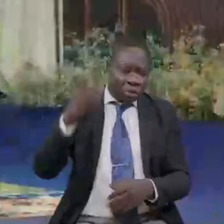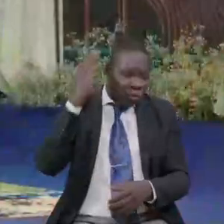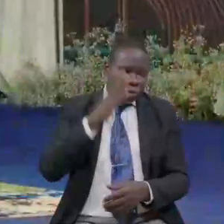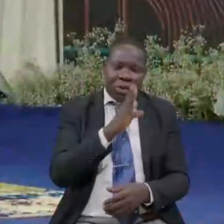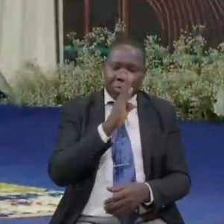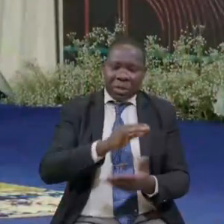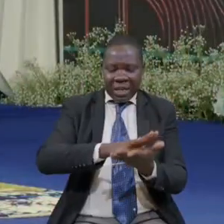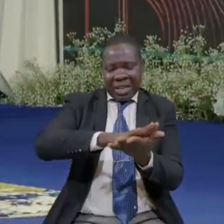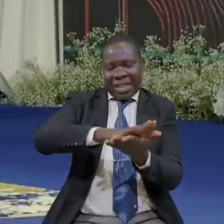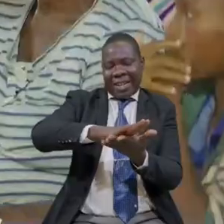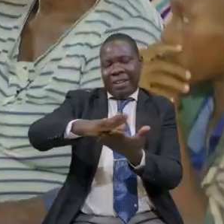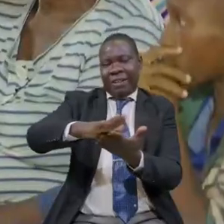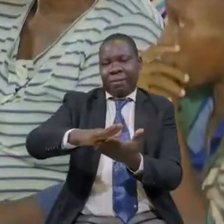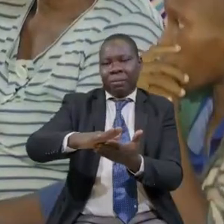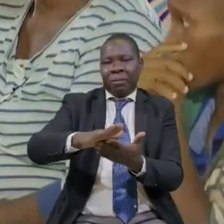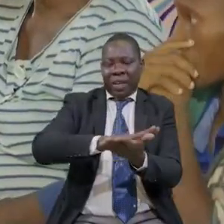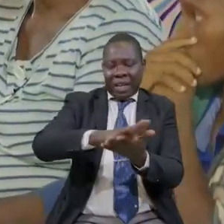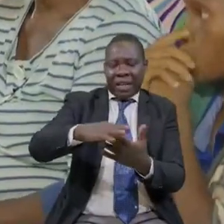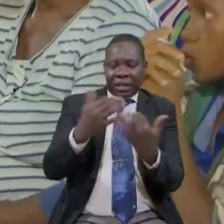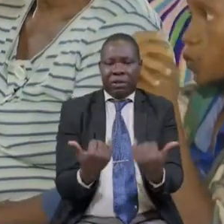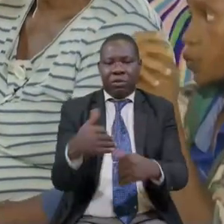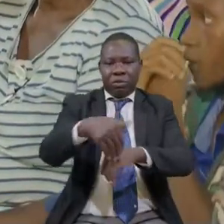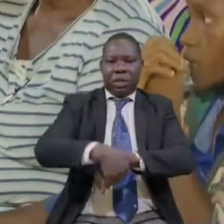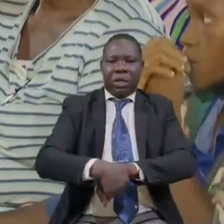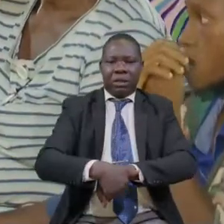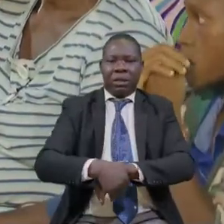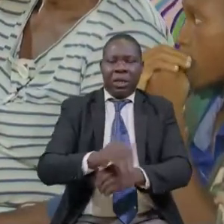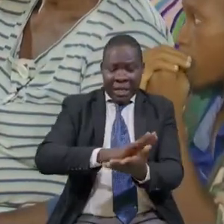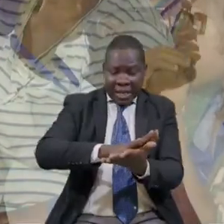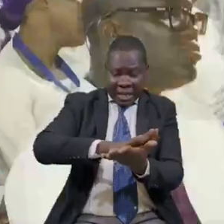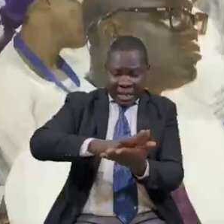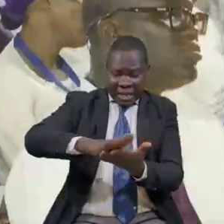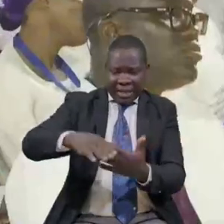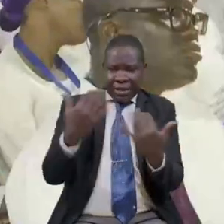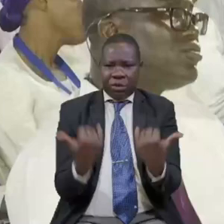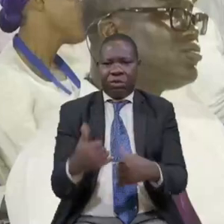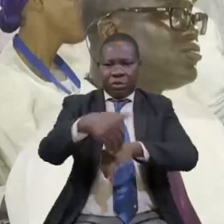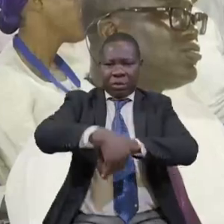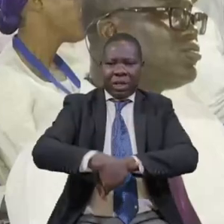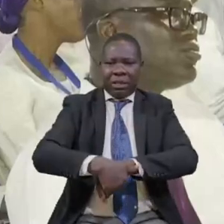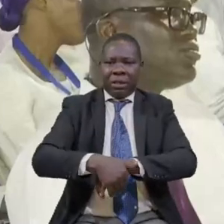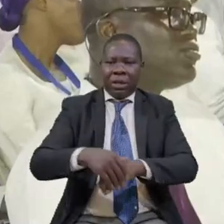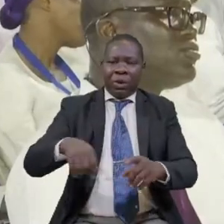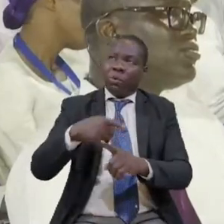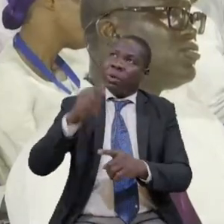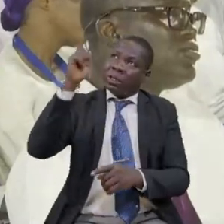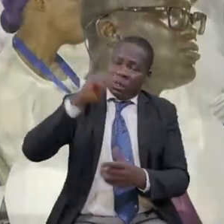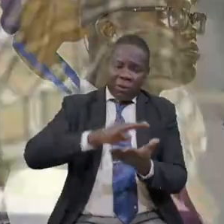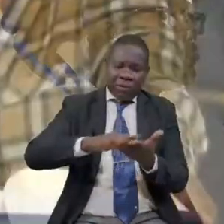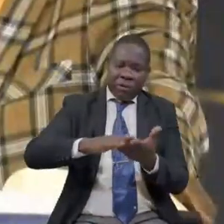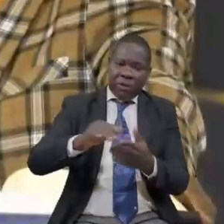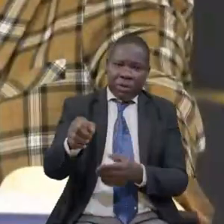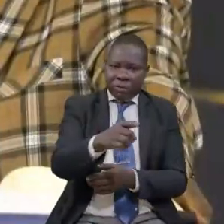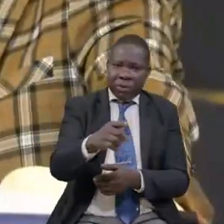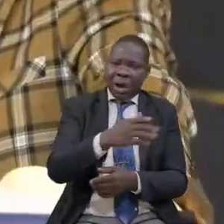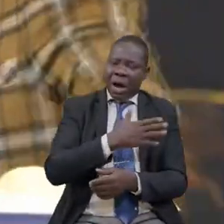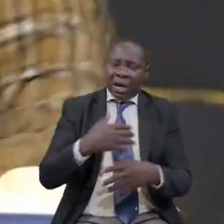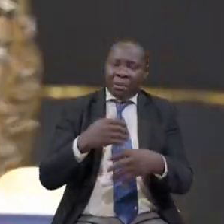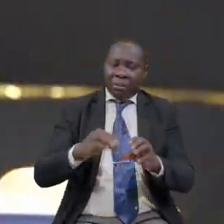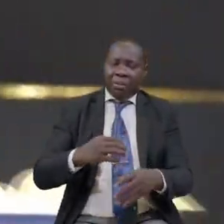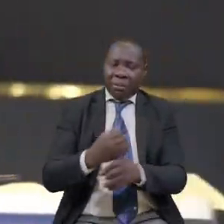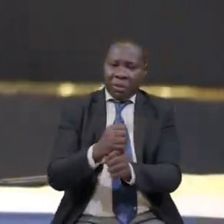vous serez purifiés. Purifiés ce soir. Purifiés ce soir. Lorsqu'il vous pardonne et vous